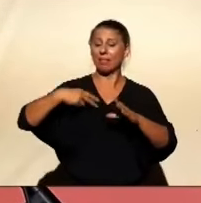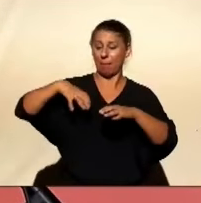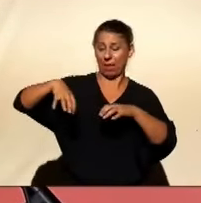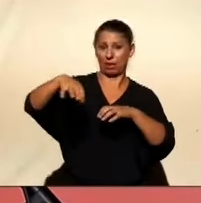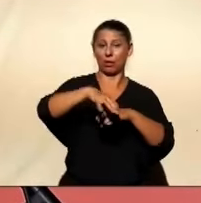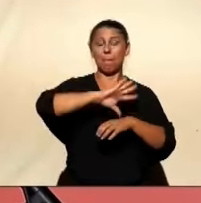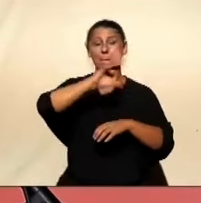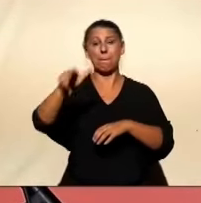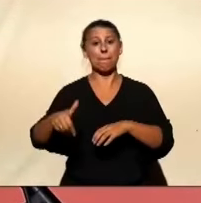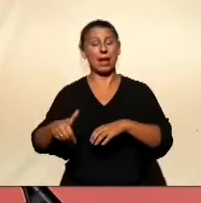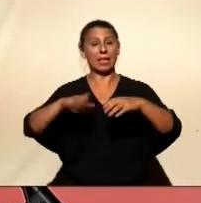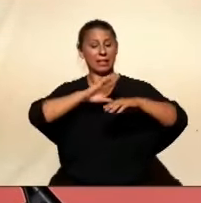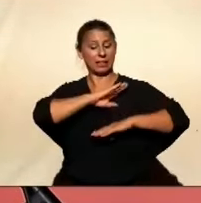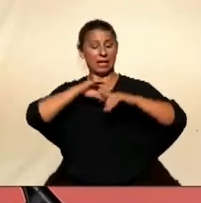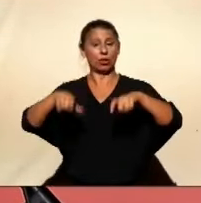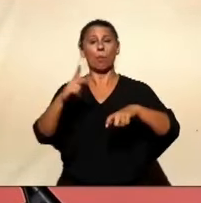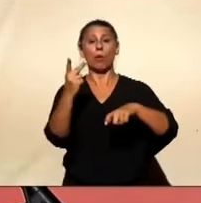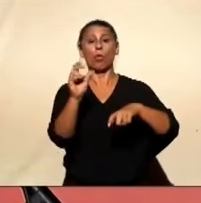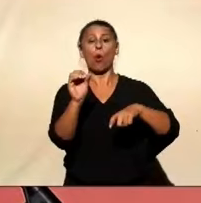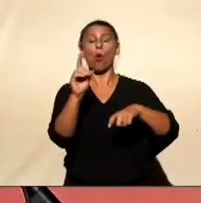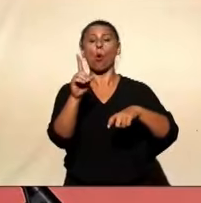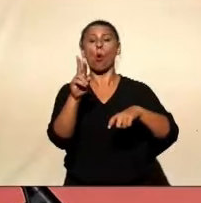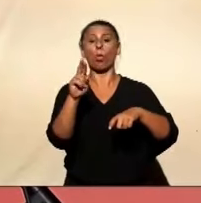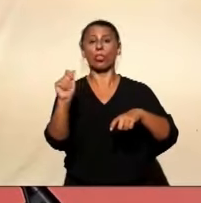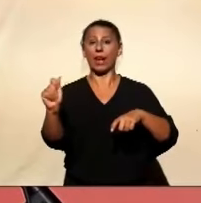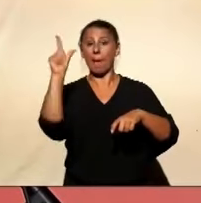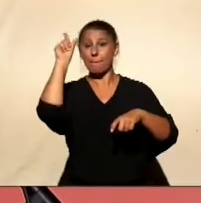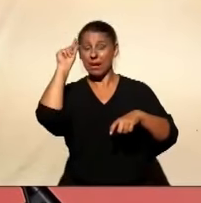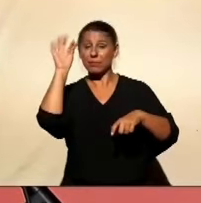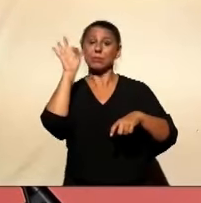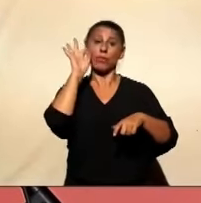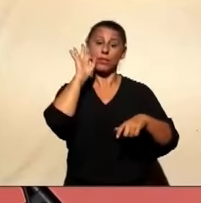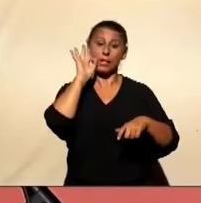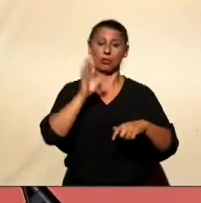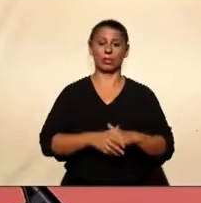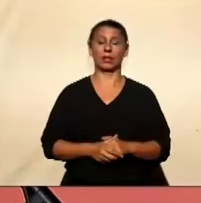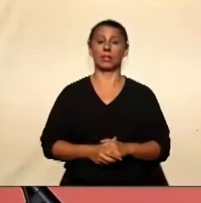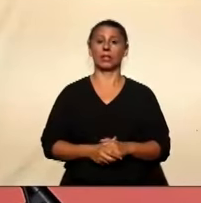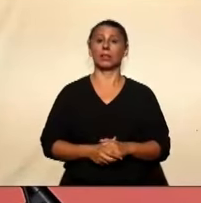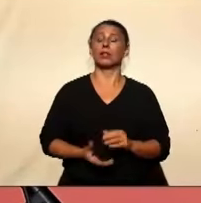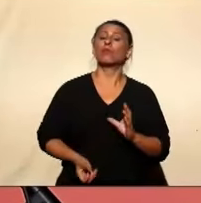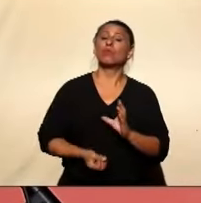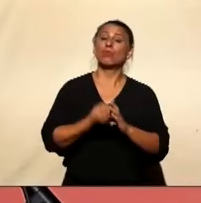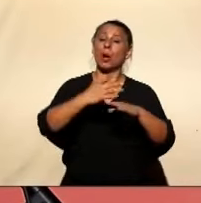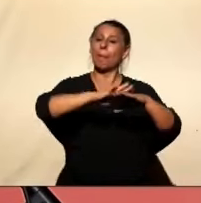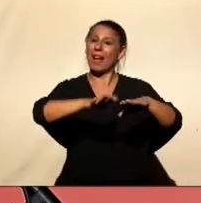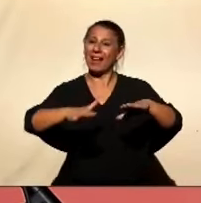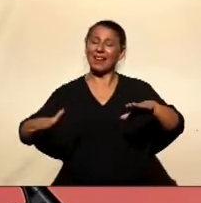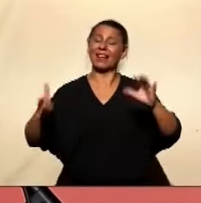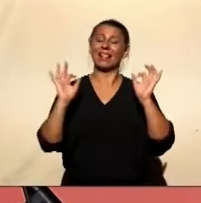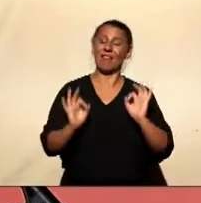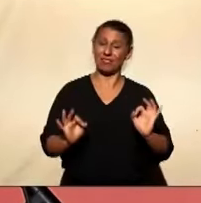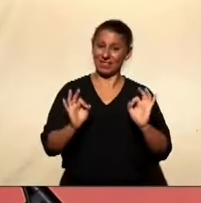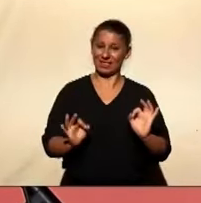στρατόπεδο Κόδρα στην Καλαμαριά, το Πανεπιστήμιο Θεσσαλονίκης, τη Νέα Παραλία και